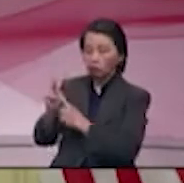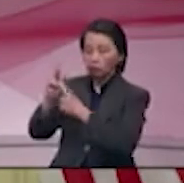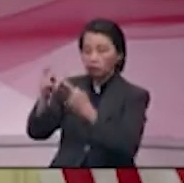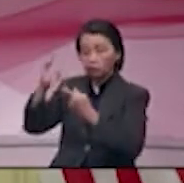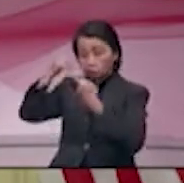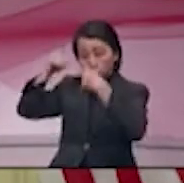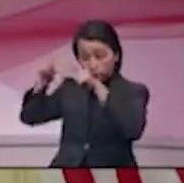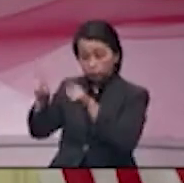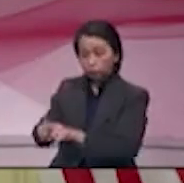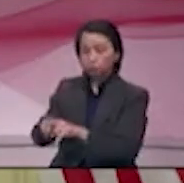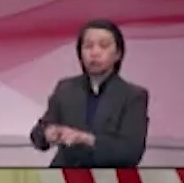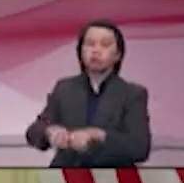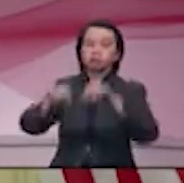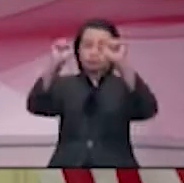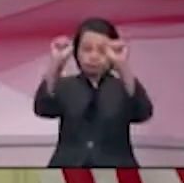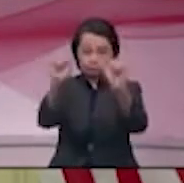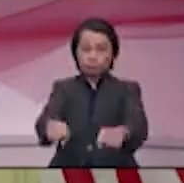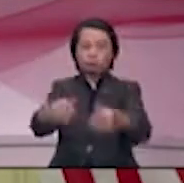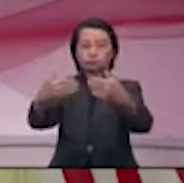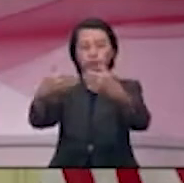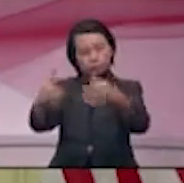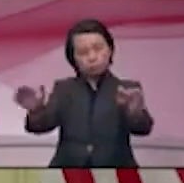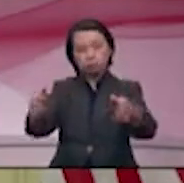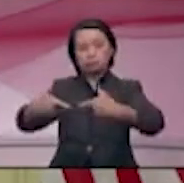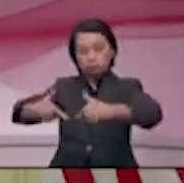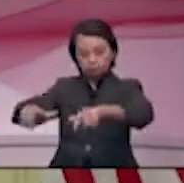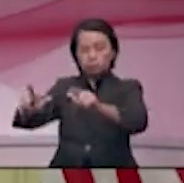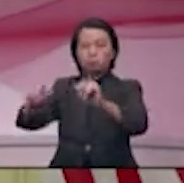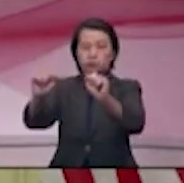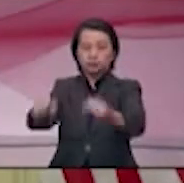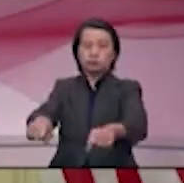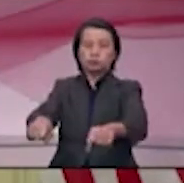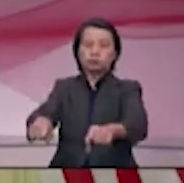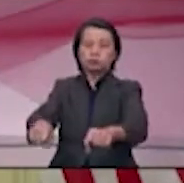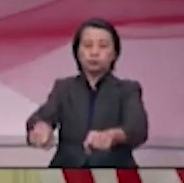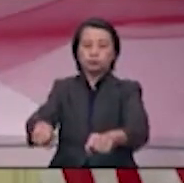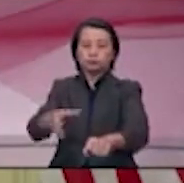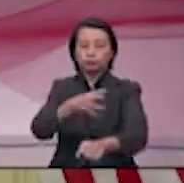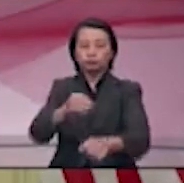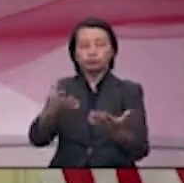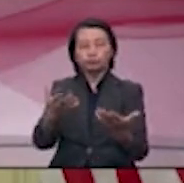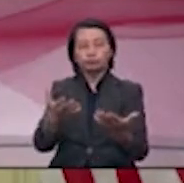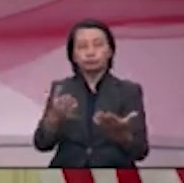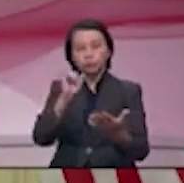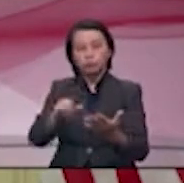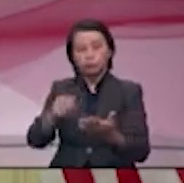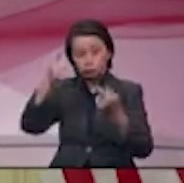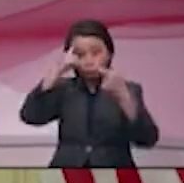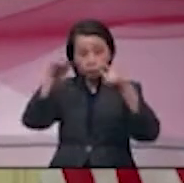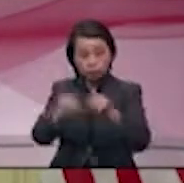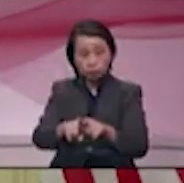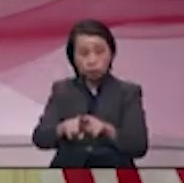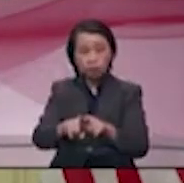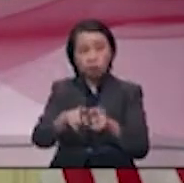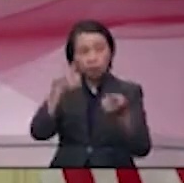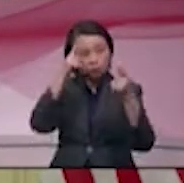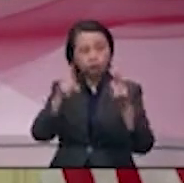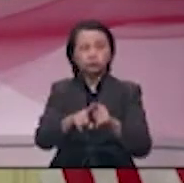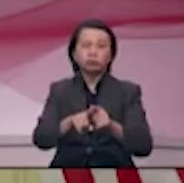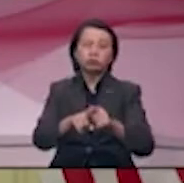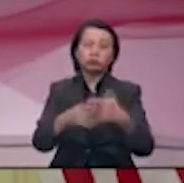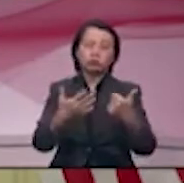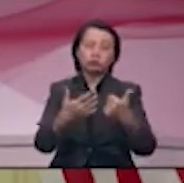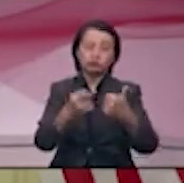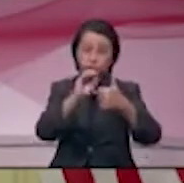bertujuan untuk membenarkan dan Hai antar kau yang diperjual seperti berikut